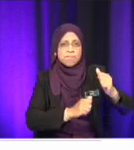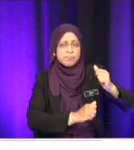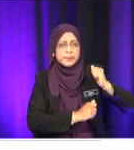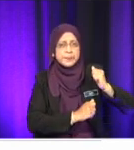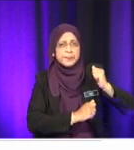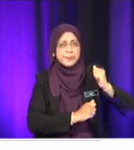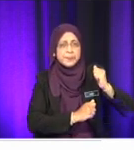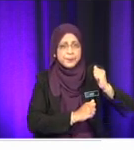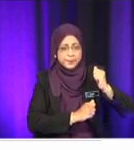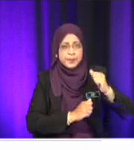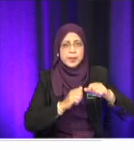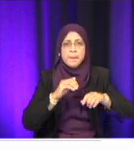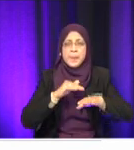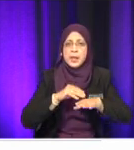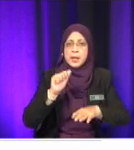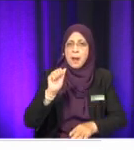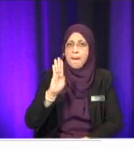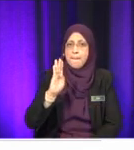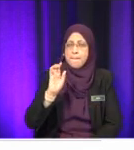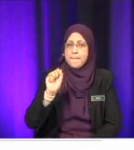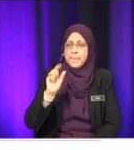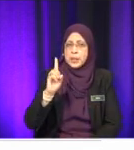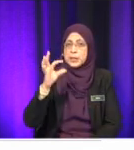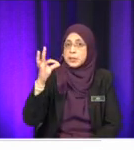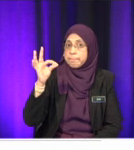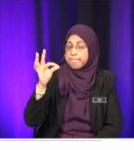pada abad ke-19 perkembangan